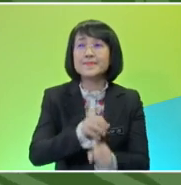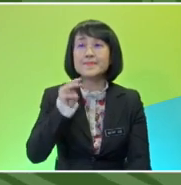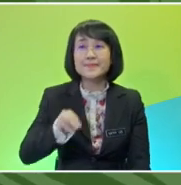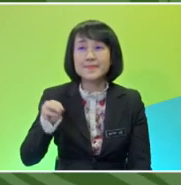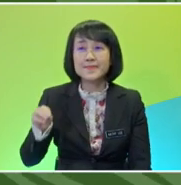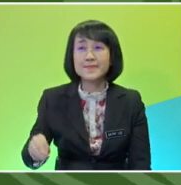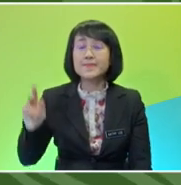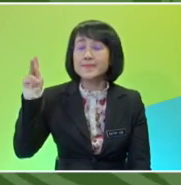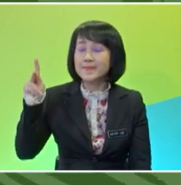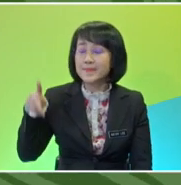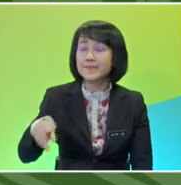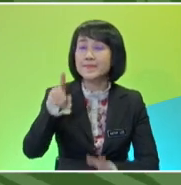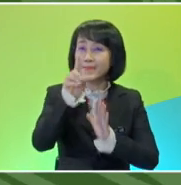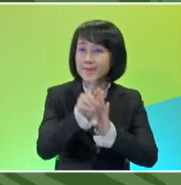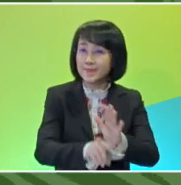murid